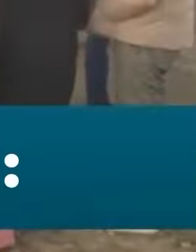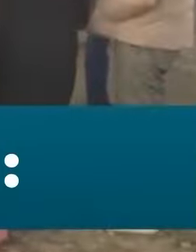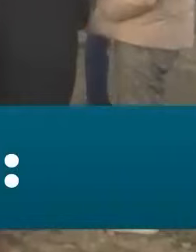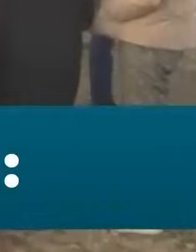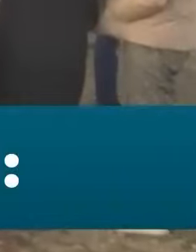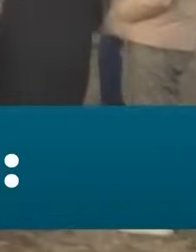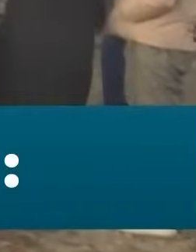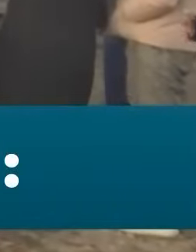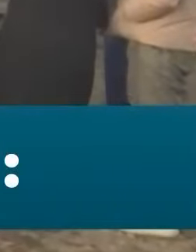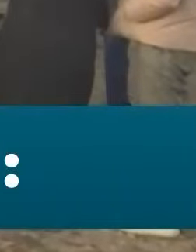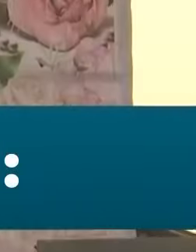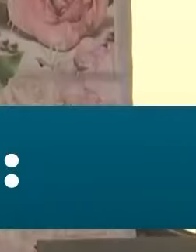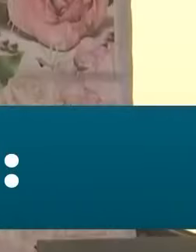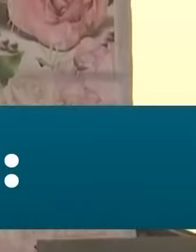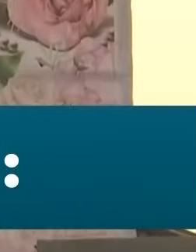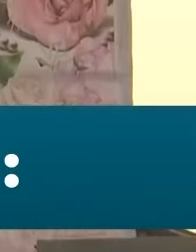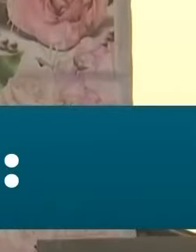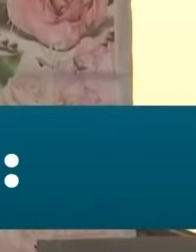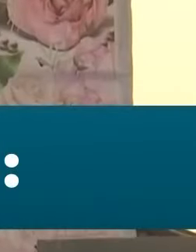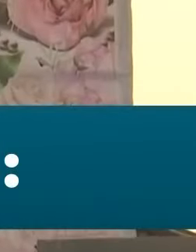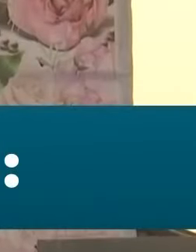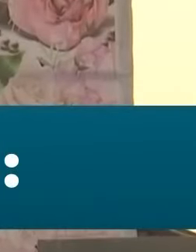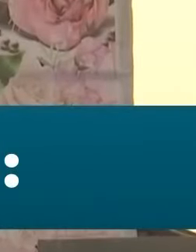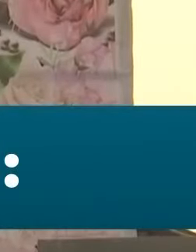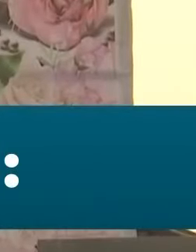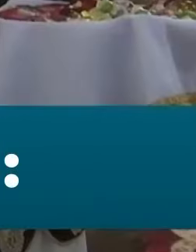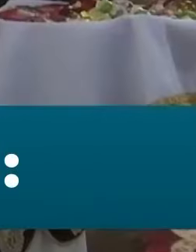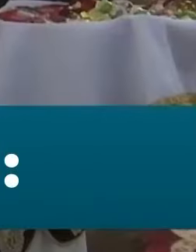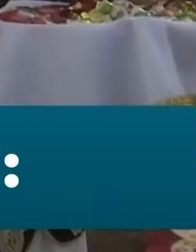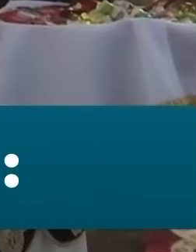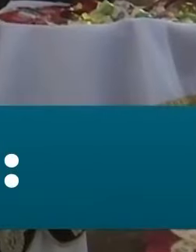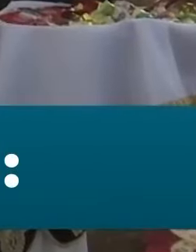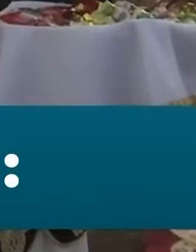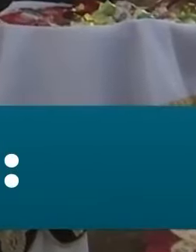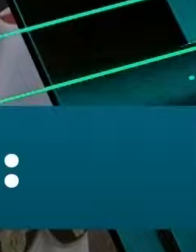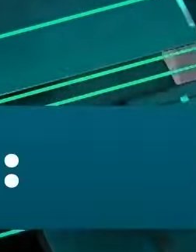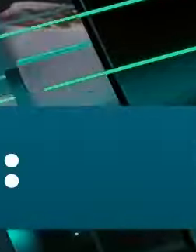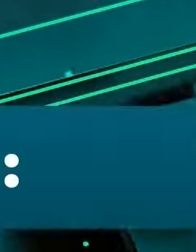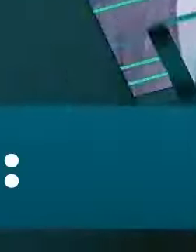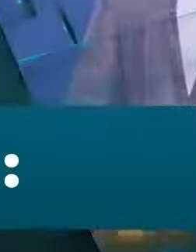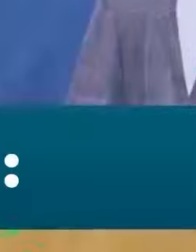Кеген ауданында 30 отбасы қоныс тойын тойлады. Қарашада қара шаңыраққа ие болғандар кімдер?